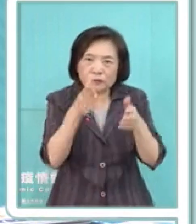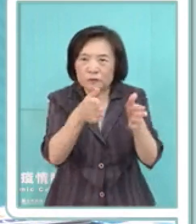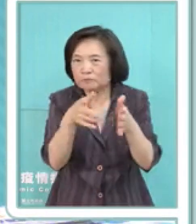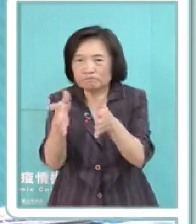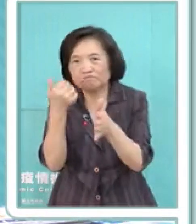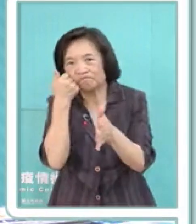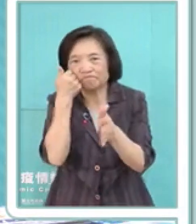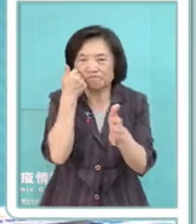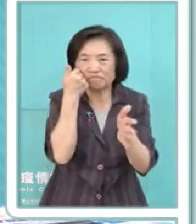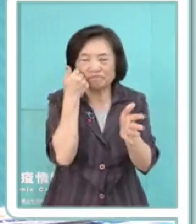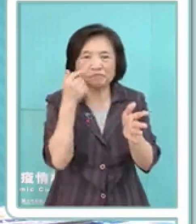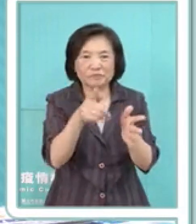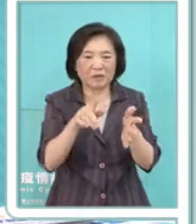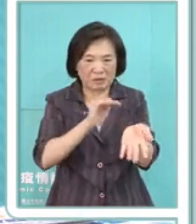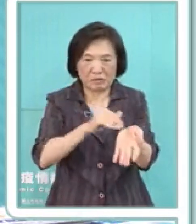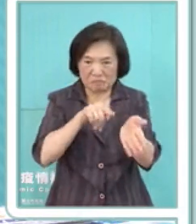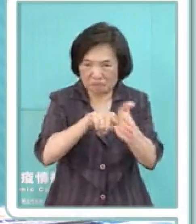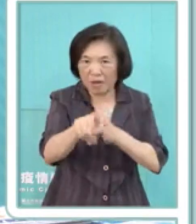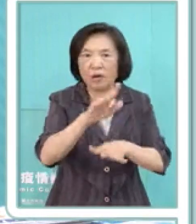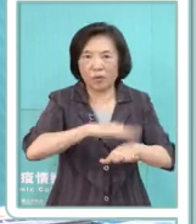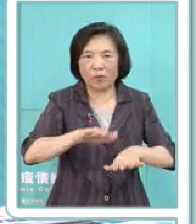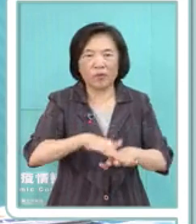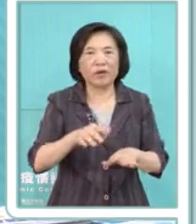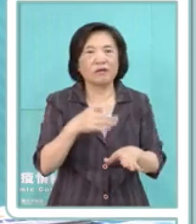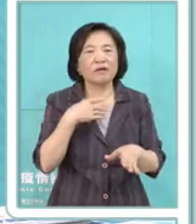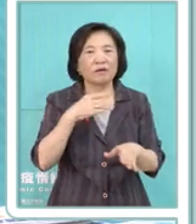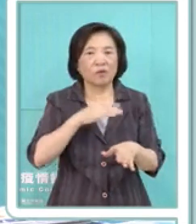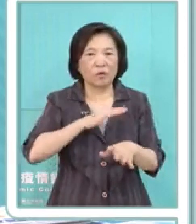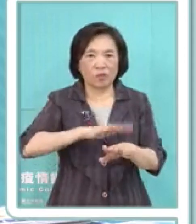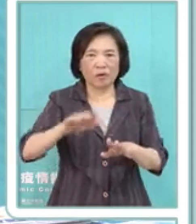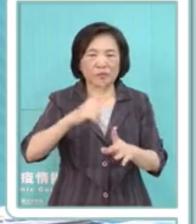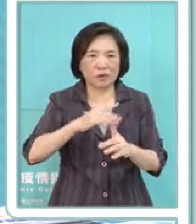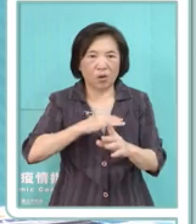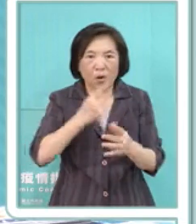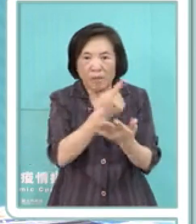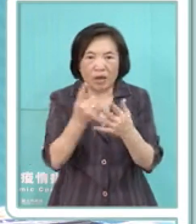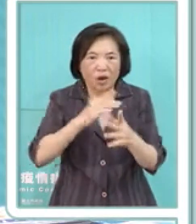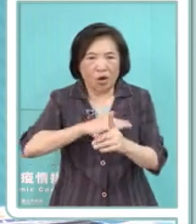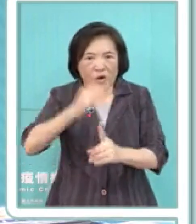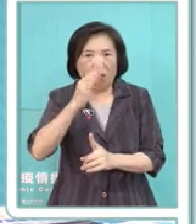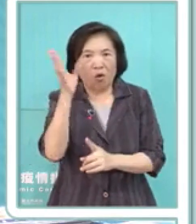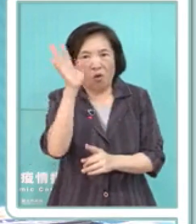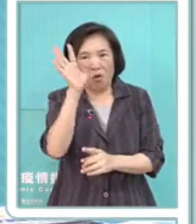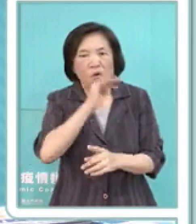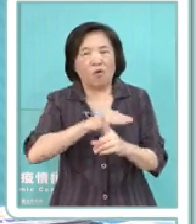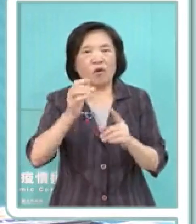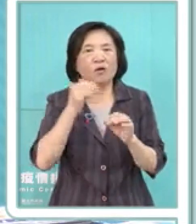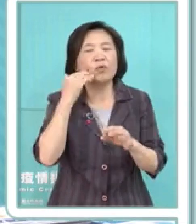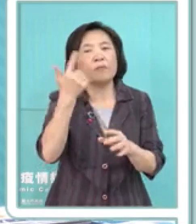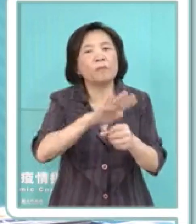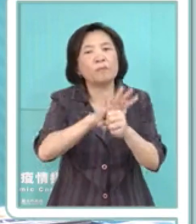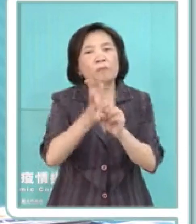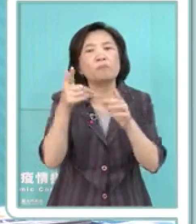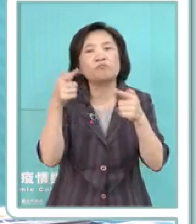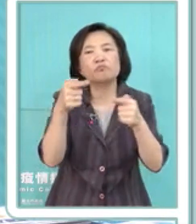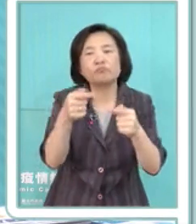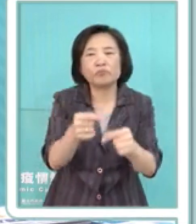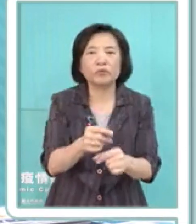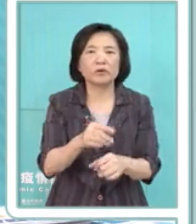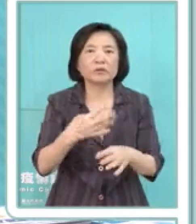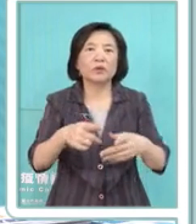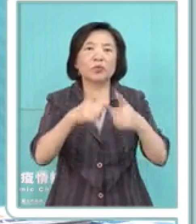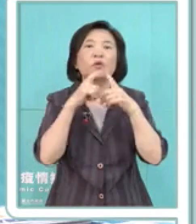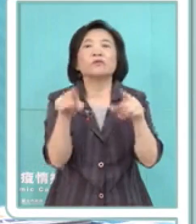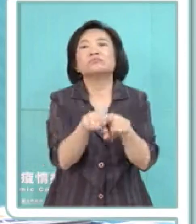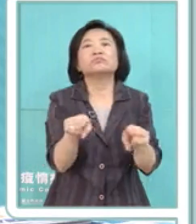说哦，有医疗专业的人，所以民调自然会比较高一点。那疫情趋缓的话，你知道吗？就会回